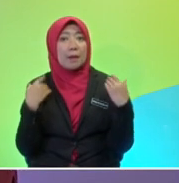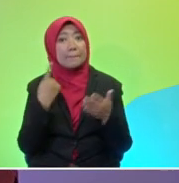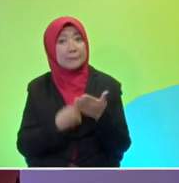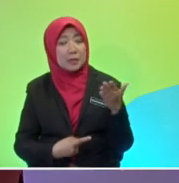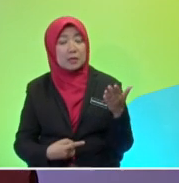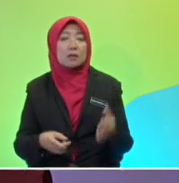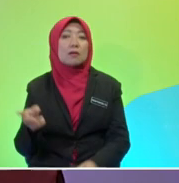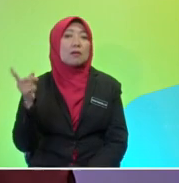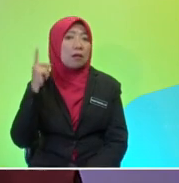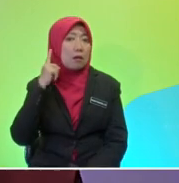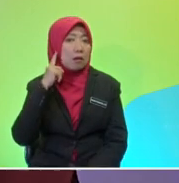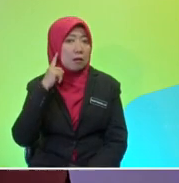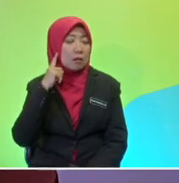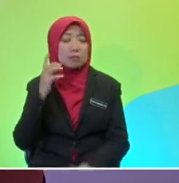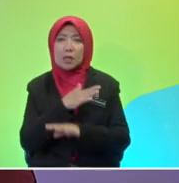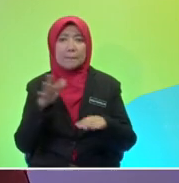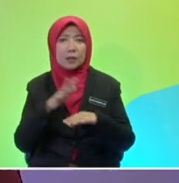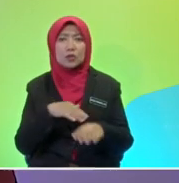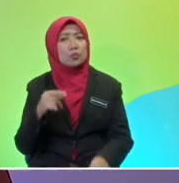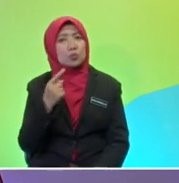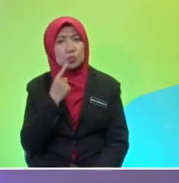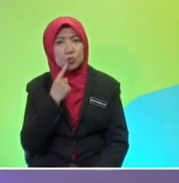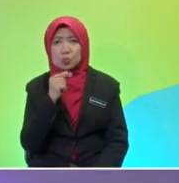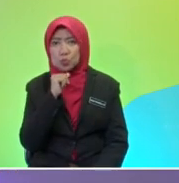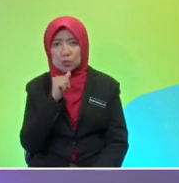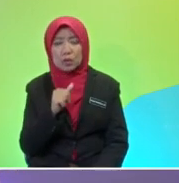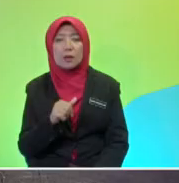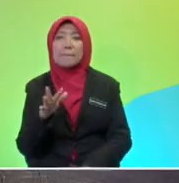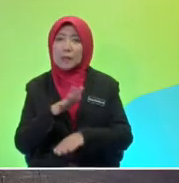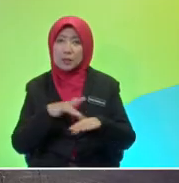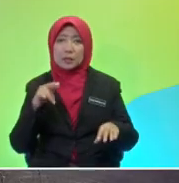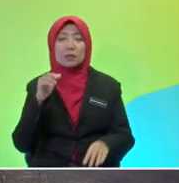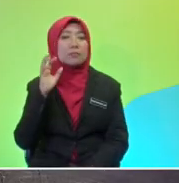rahang mulut kita Panggil rahang